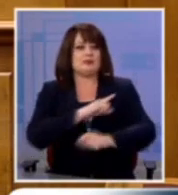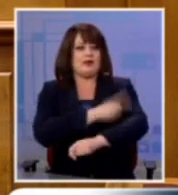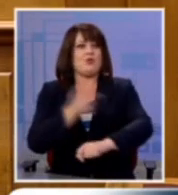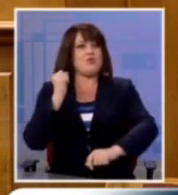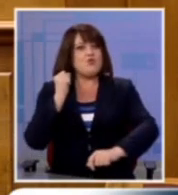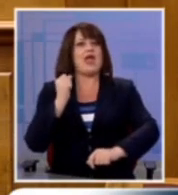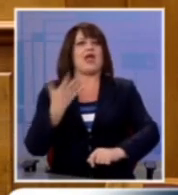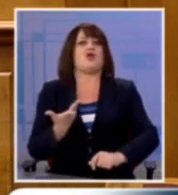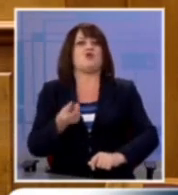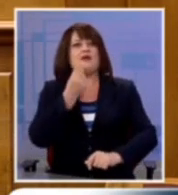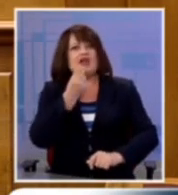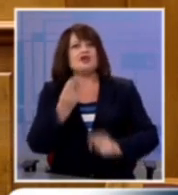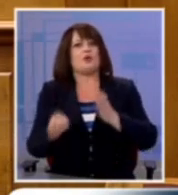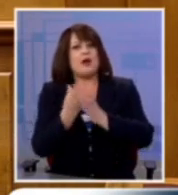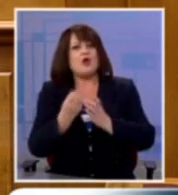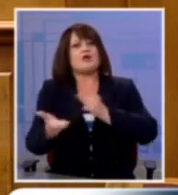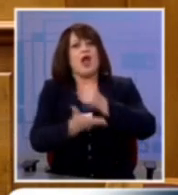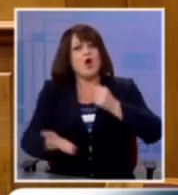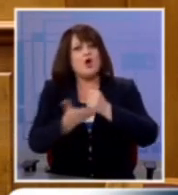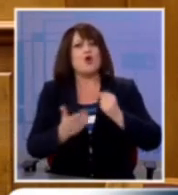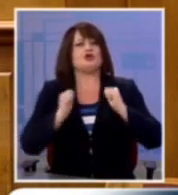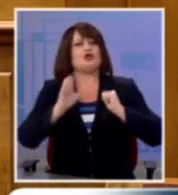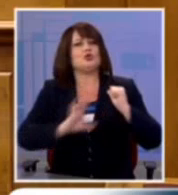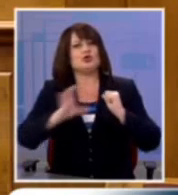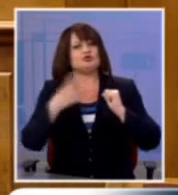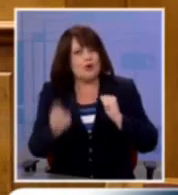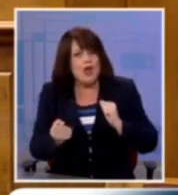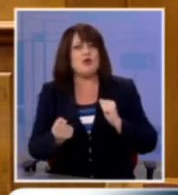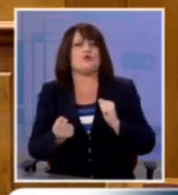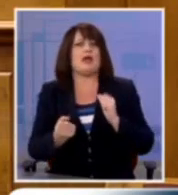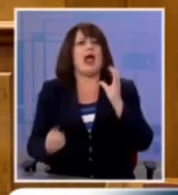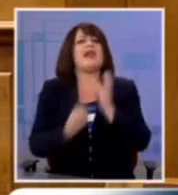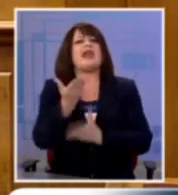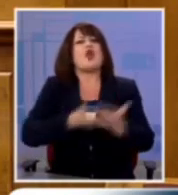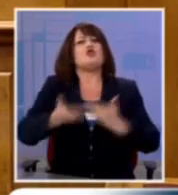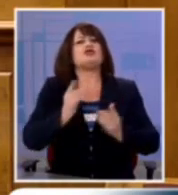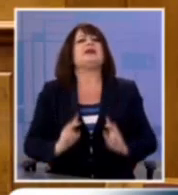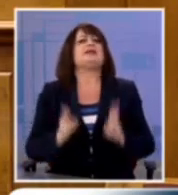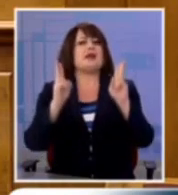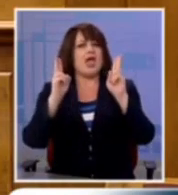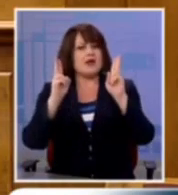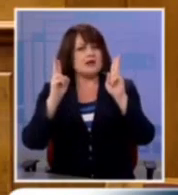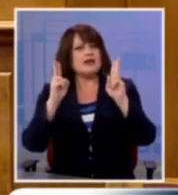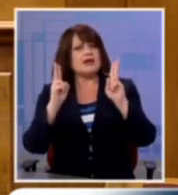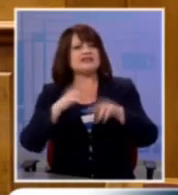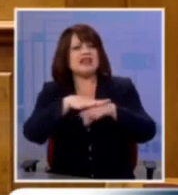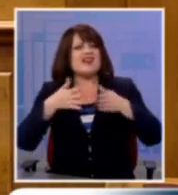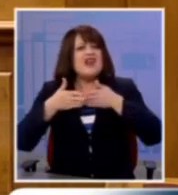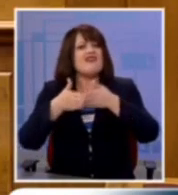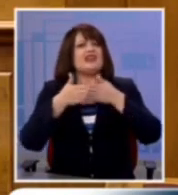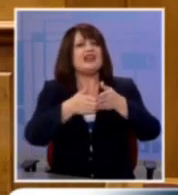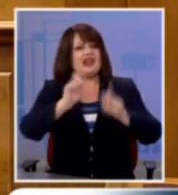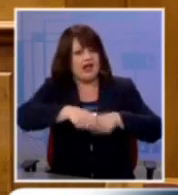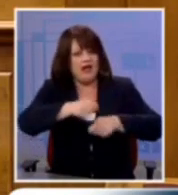στον αγροτοδιατροφικό τομέα, δυναμική στον τουρισμό, στις ανανεώσιμες πηγές ενέργειας, στην ναυτιλία και την